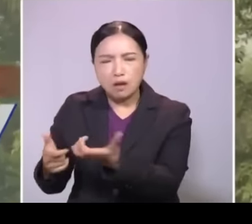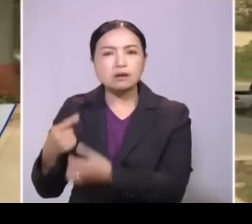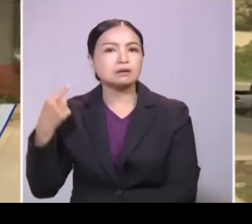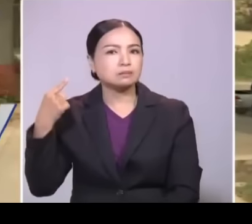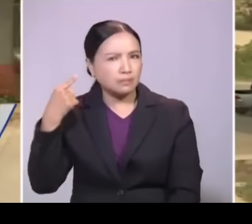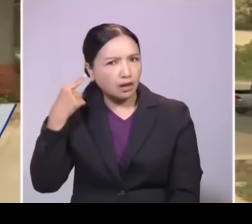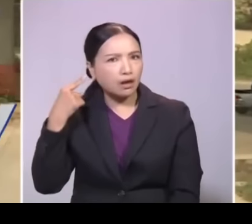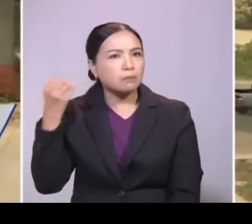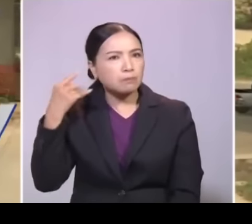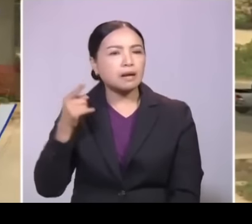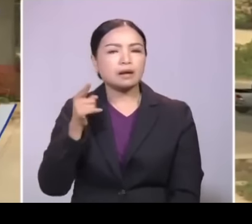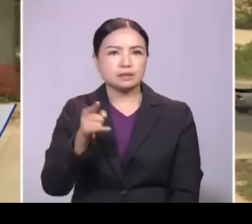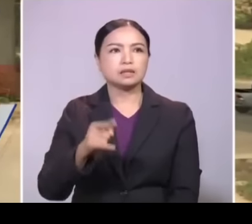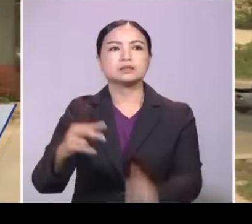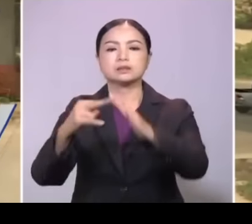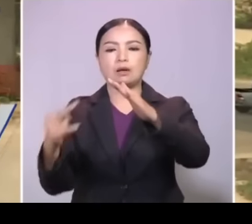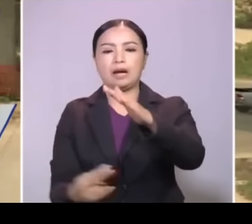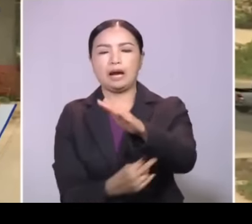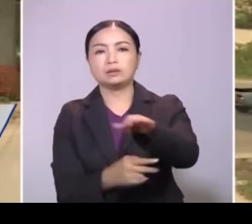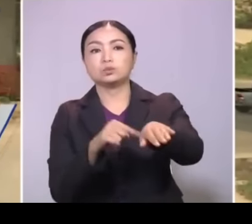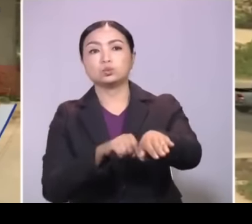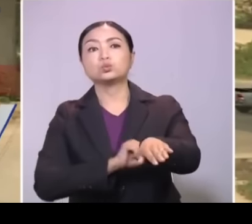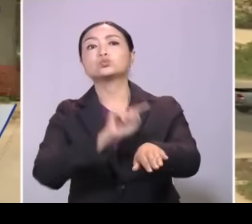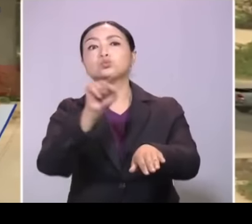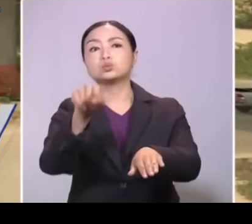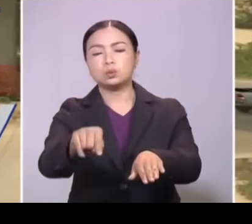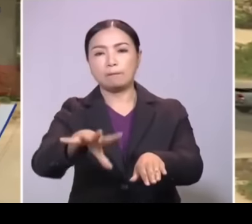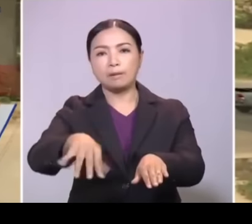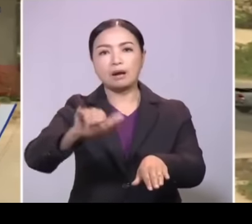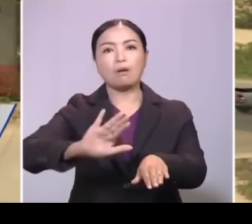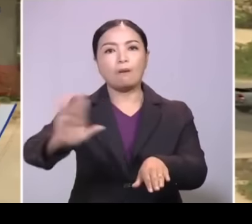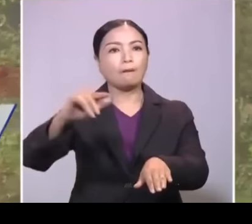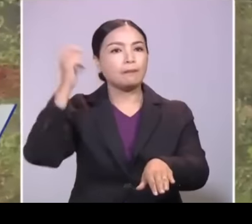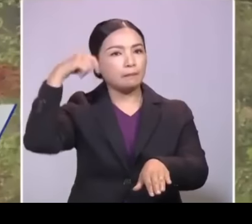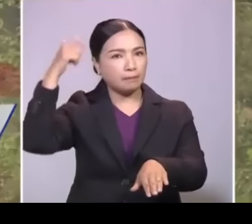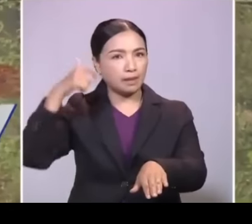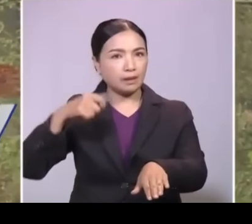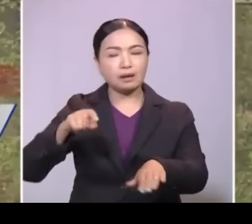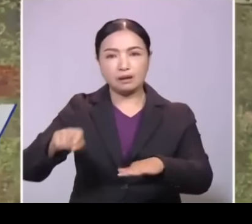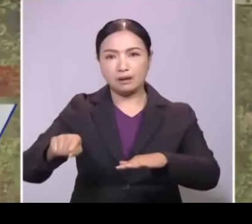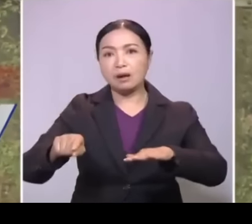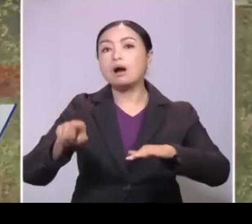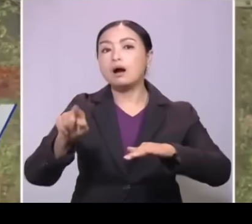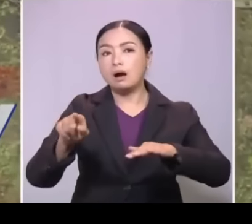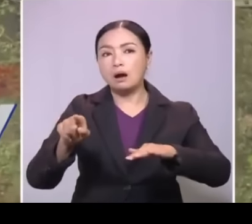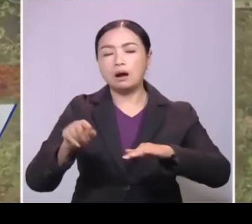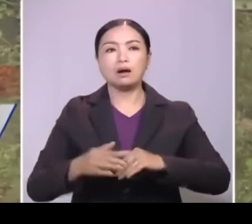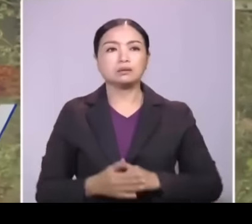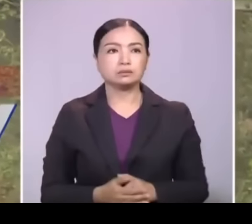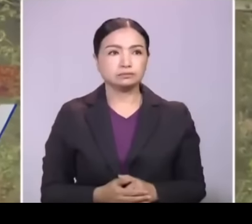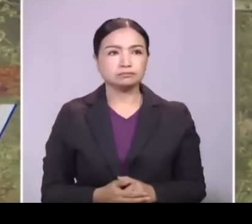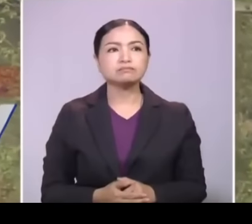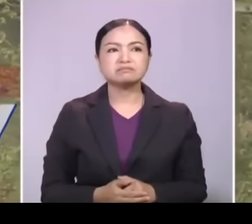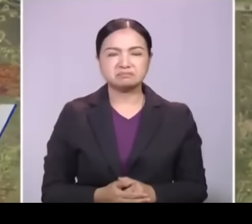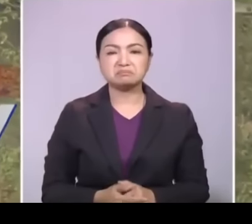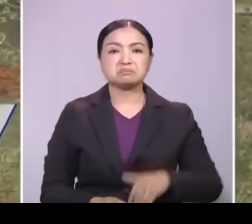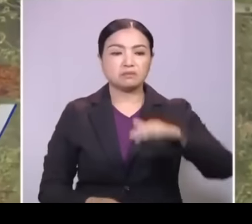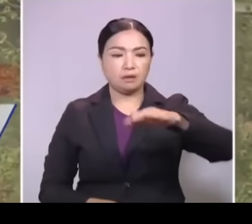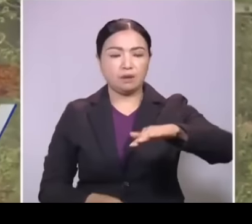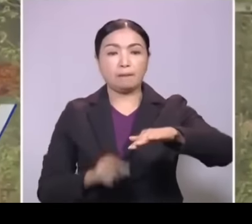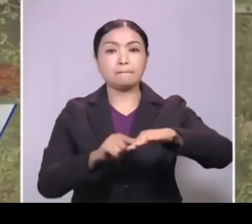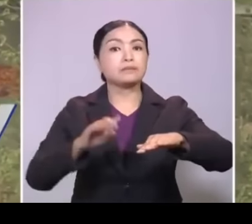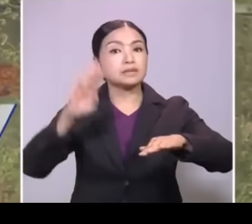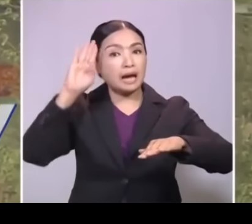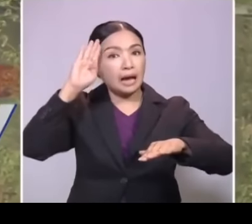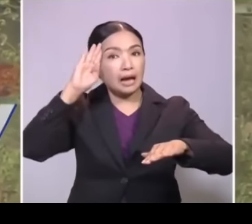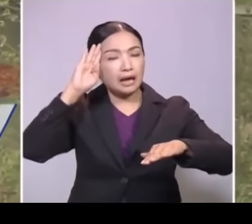ระยะบริเวณสะพานมิตรภาพแห่งที่2ฝั่งเมืองเมียวดีของเมียนมานะครับซึ่งอย่างที่บอกไปครับว่ากลายเป็นฐานที่มั่นสุดท้ายของท